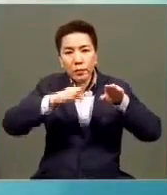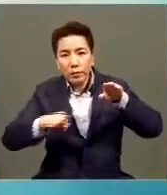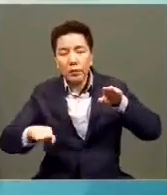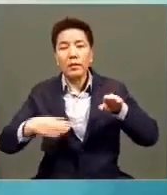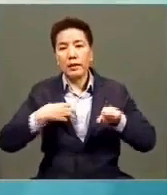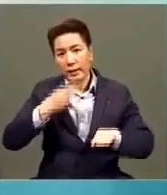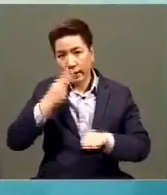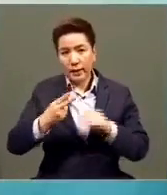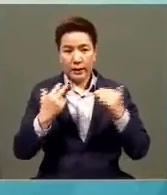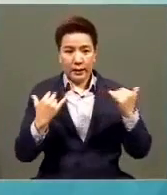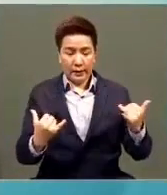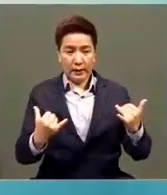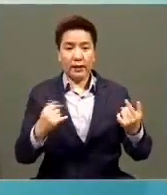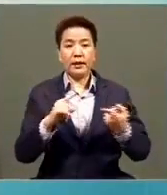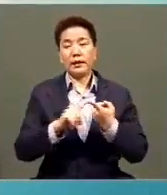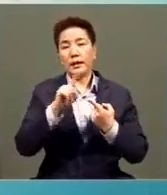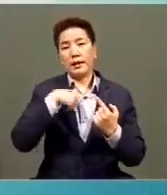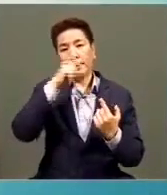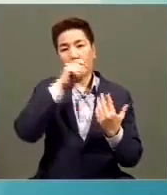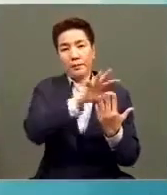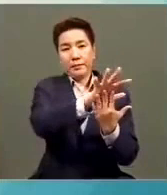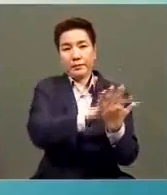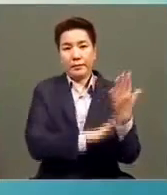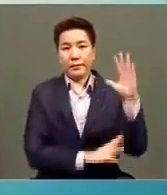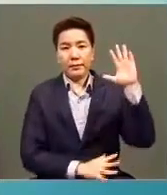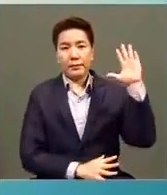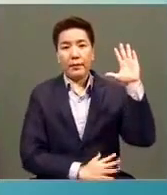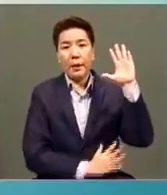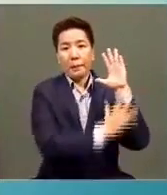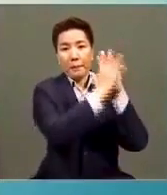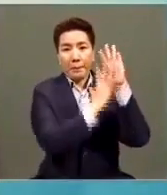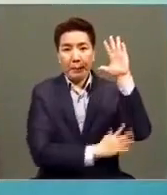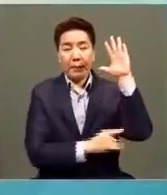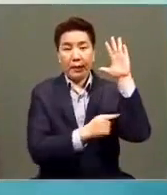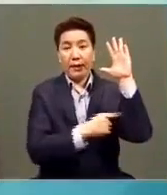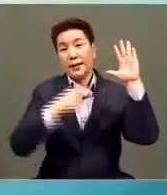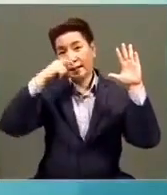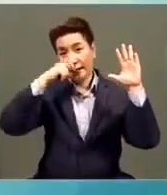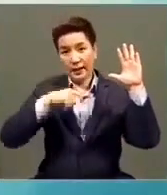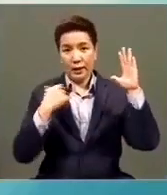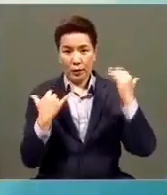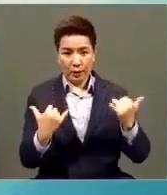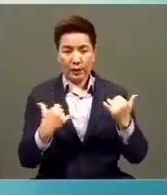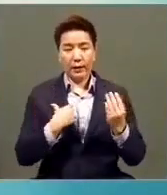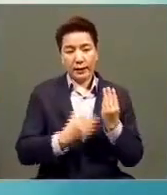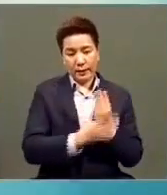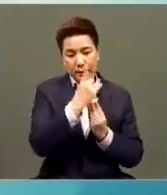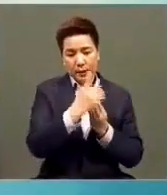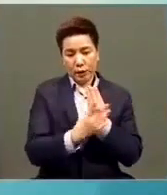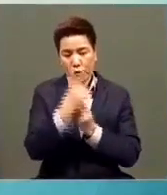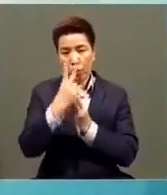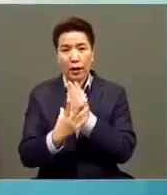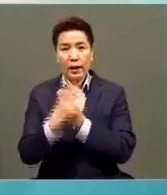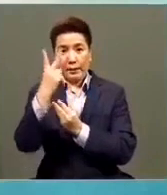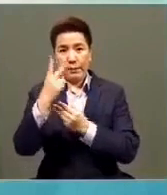ค่ะในส่วนของแผนที่ประเทศไทยดูกันนิดนึงนะคะถ้าเทียบตอนนี้เรากำลังเข้าสู่สัปดาห์ที่3ของมก